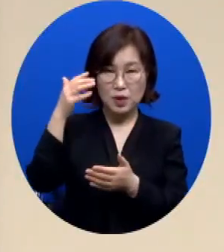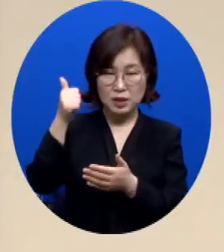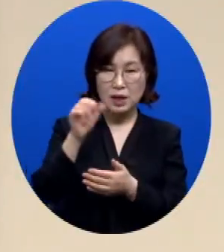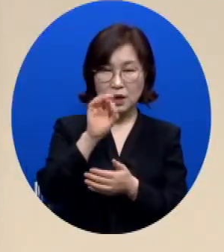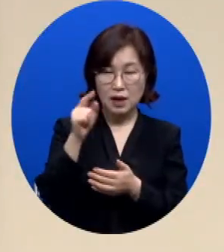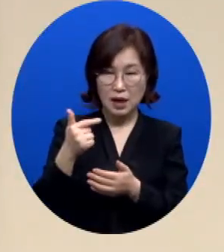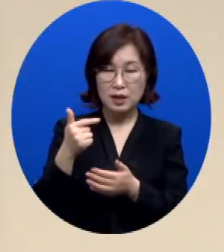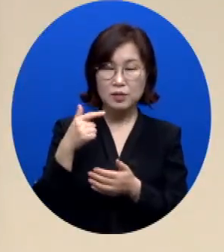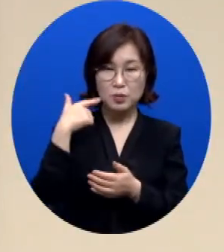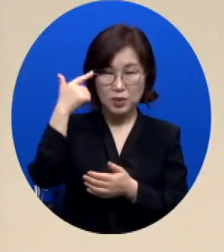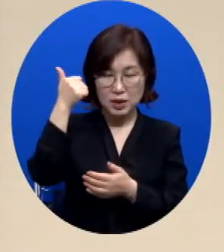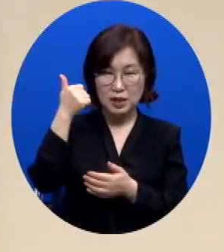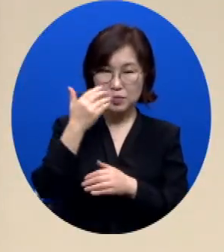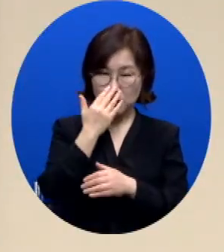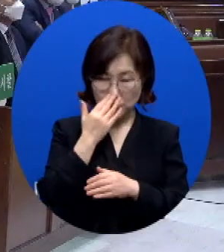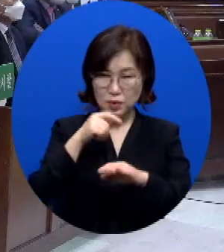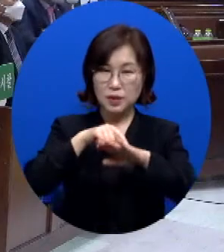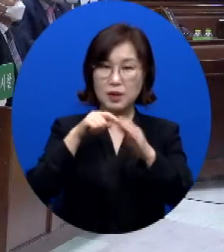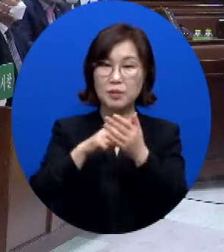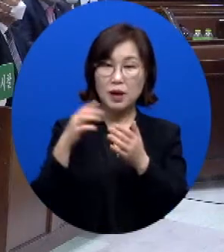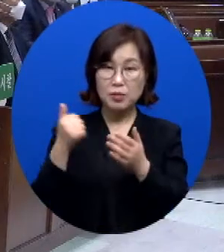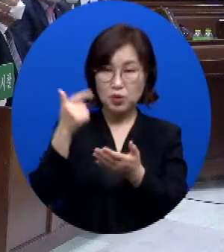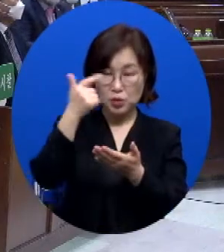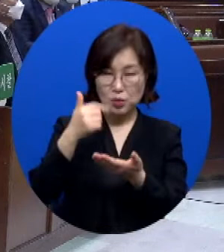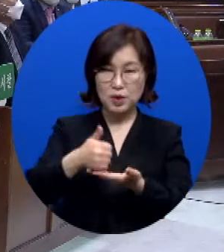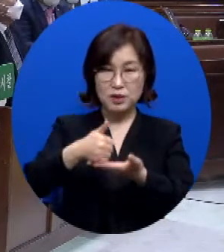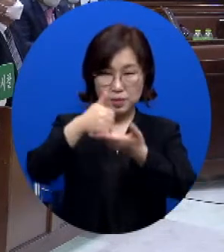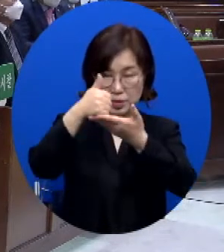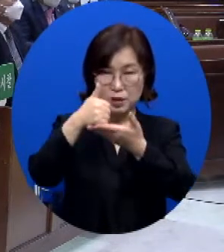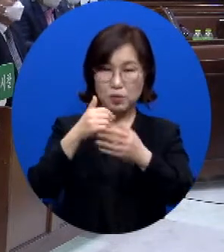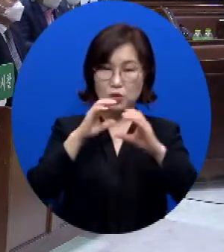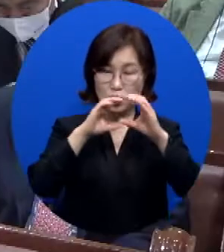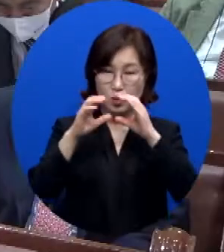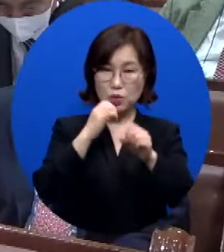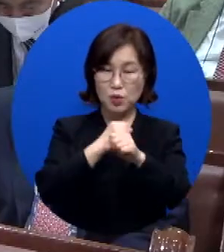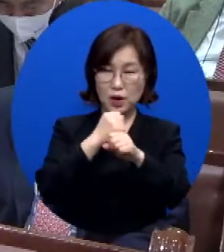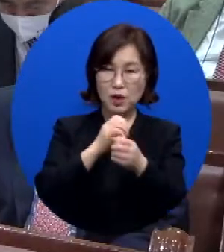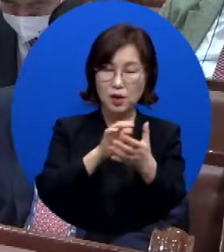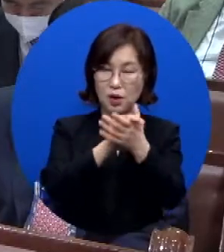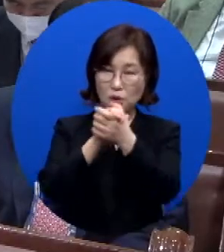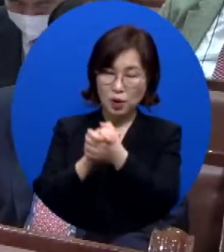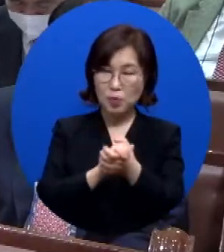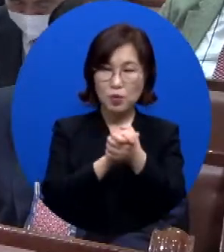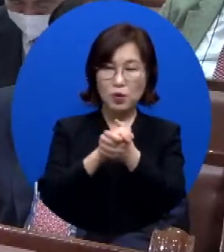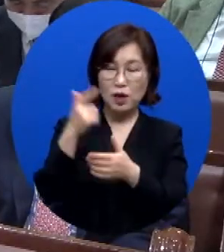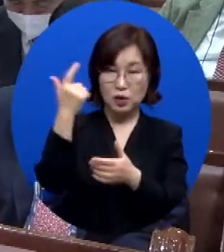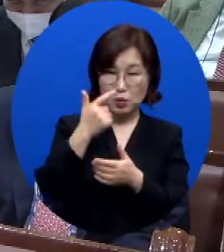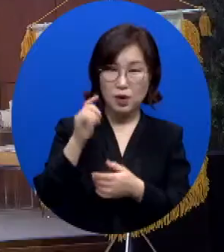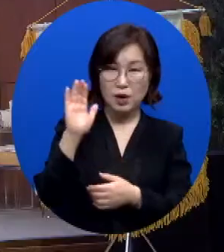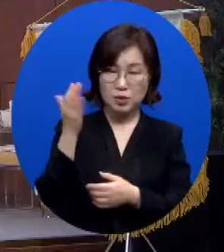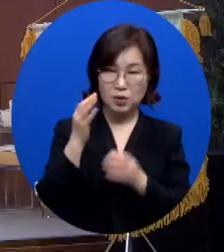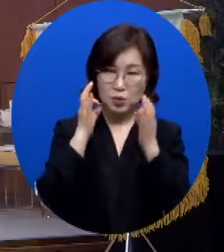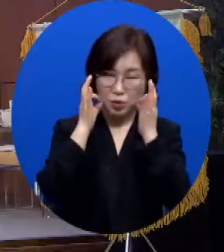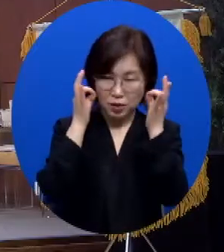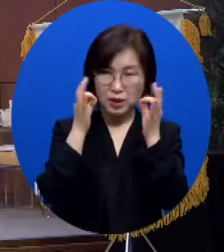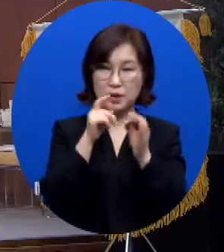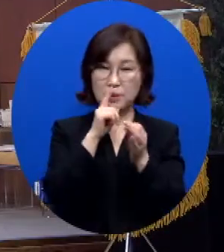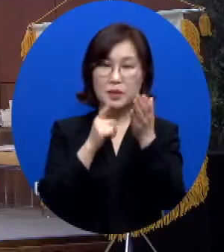안창호 목사는 겸손한 마음으로 노회를 섬기며 소통해 화목한 노회가 되도록 노력하겠다고